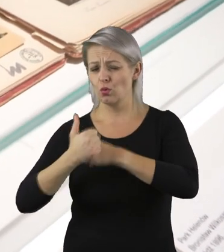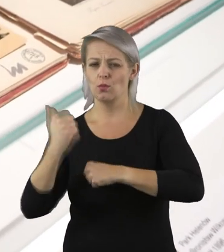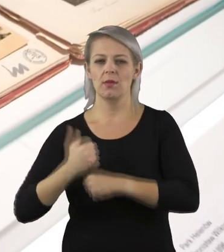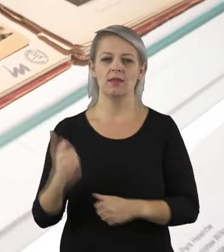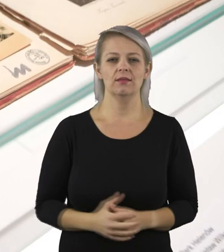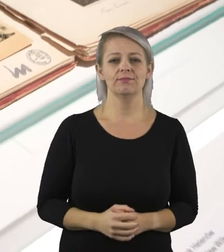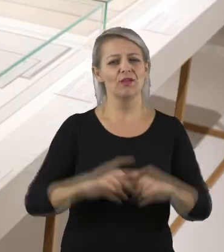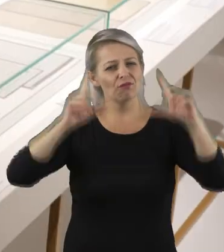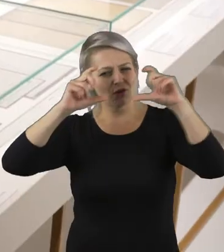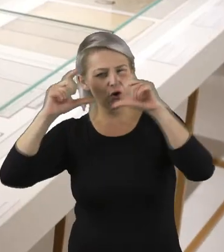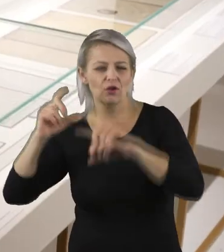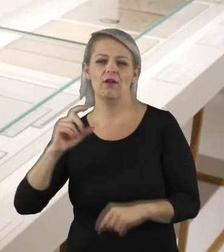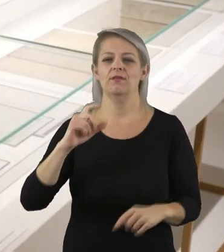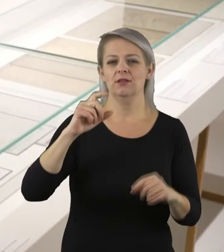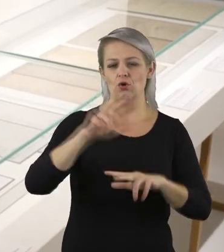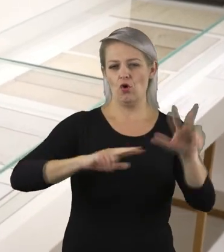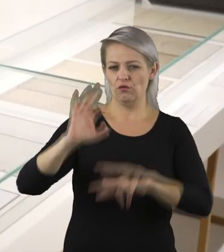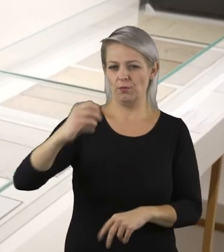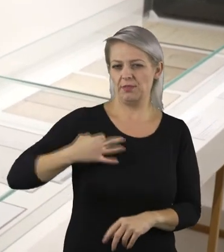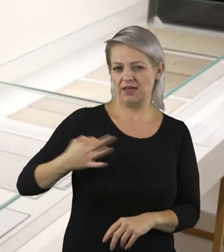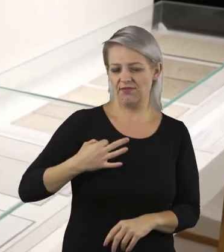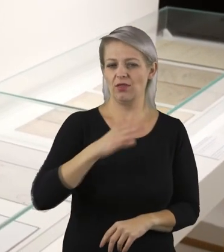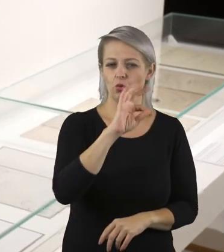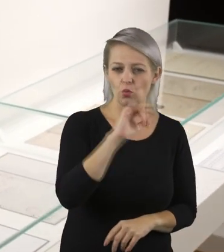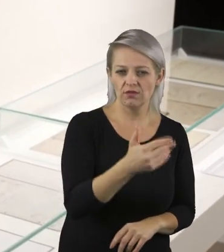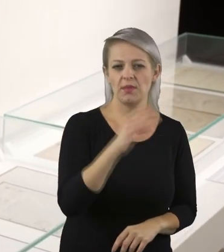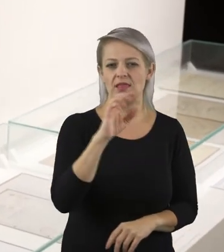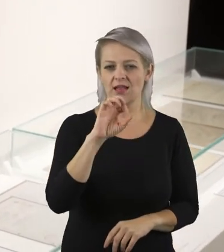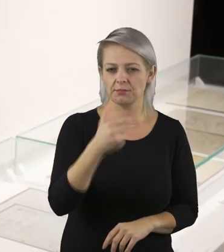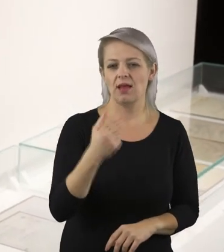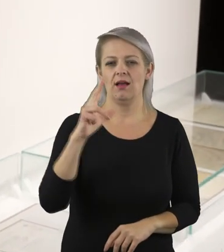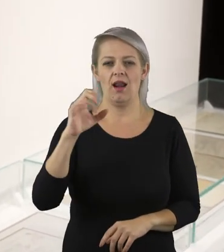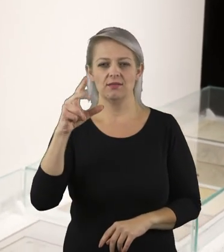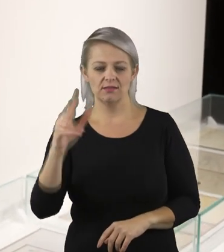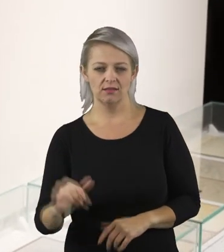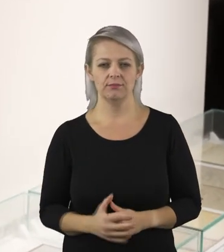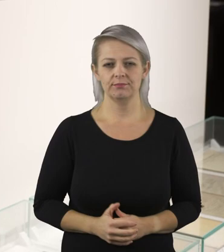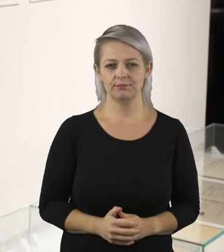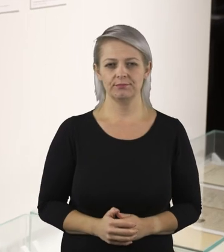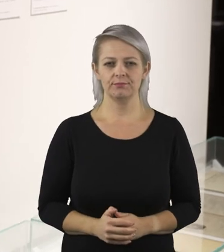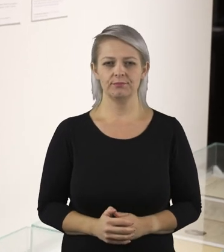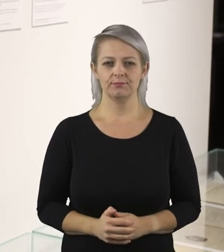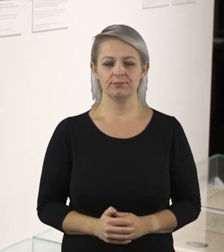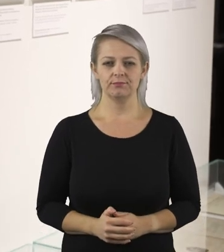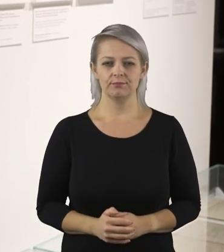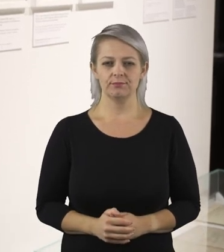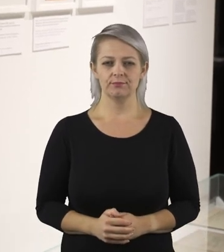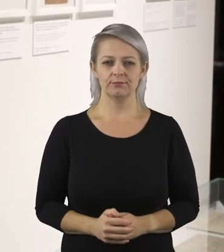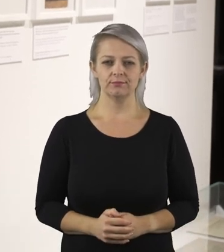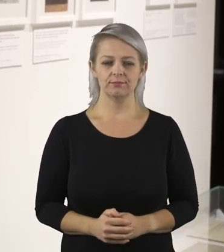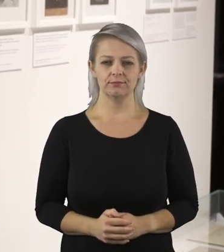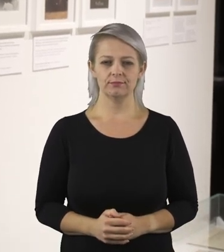oraz dokumenty i fotografie prywatne rodzin Tuwimów, Tansmanów i Kleckich.